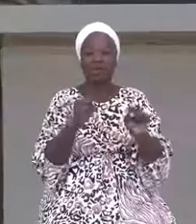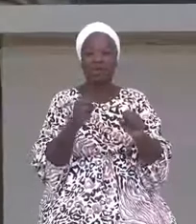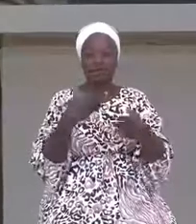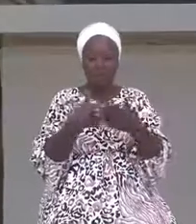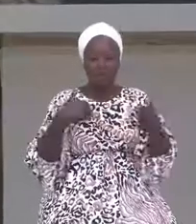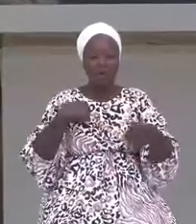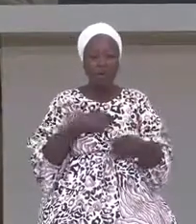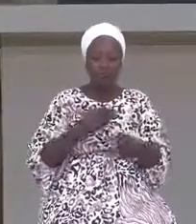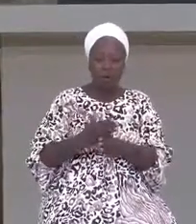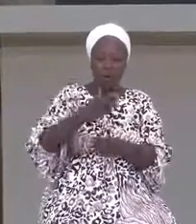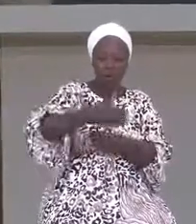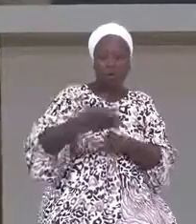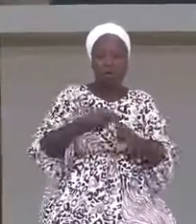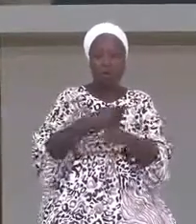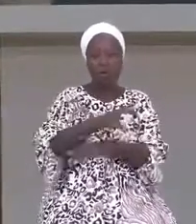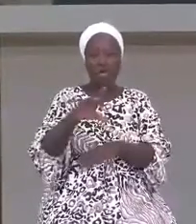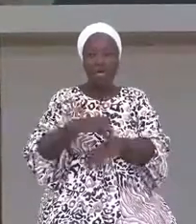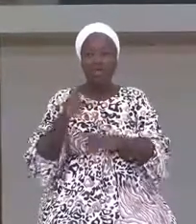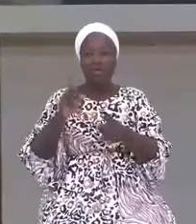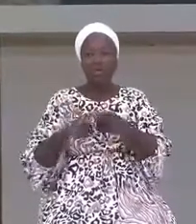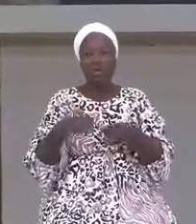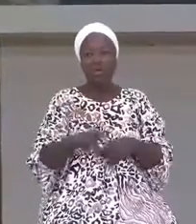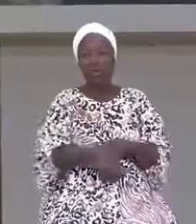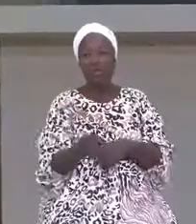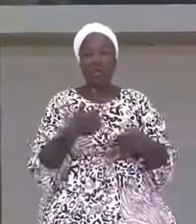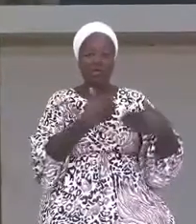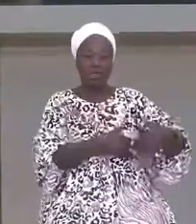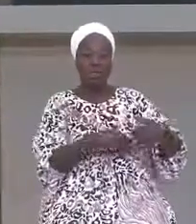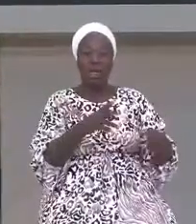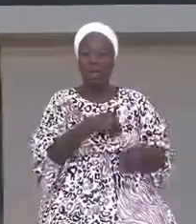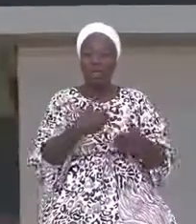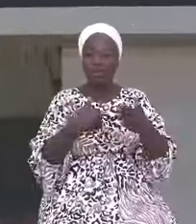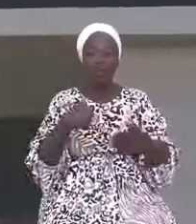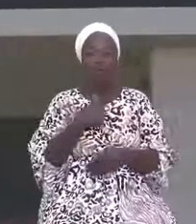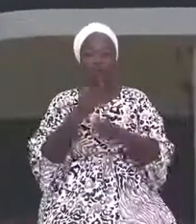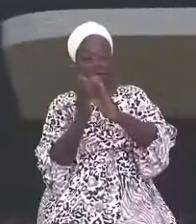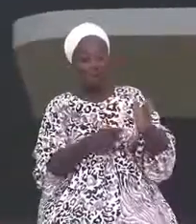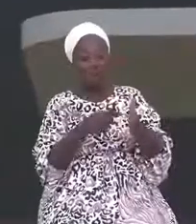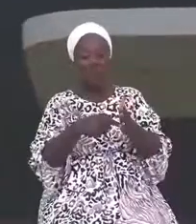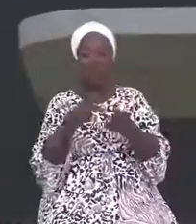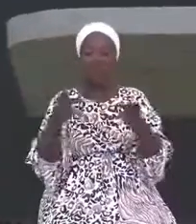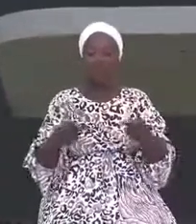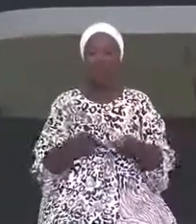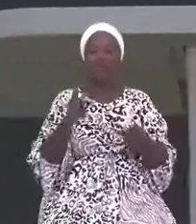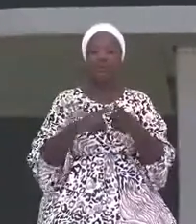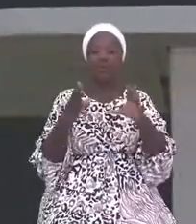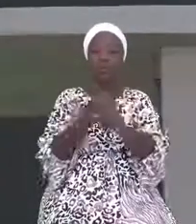que nous ne quittons la terre pour l'au-delà, avant que nous ne quittons ce monde pour